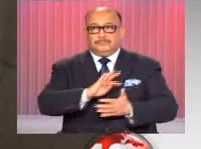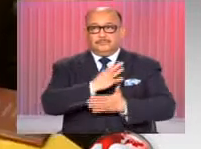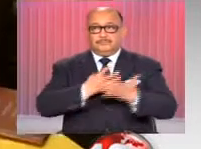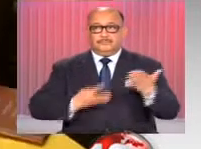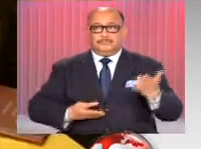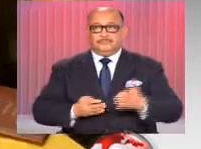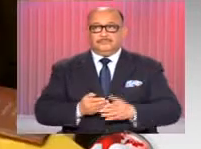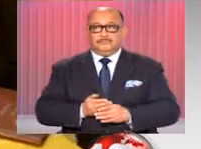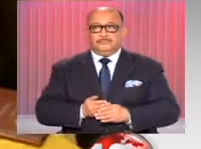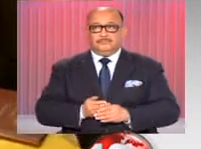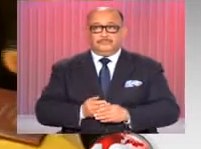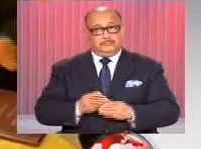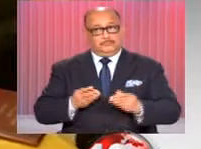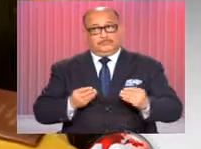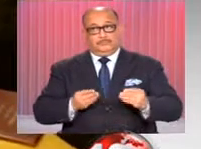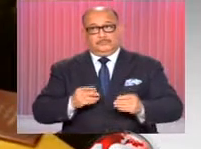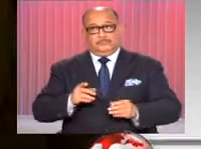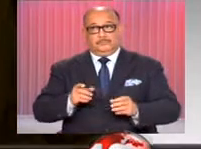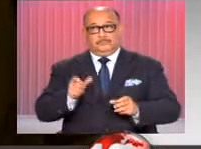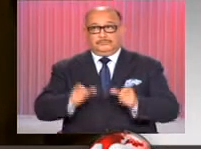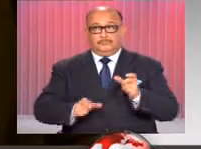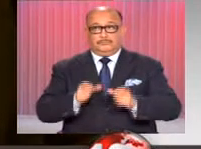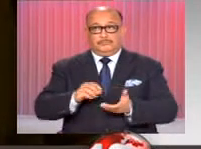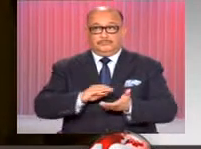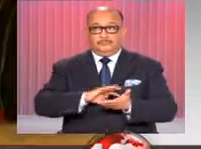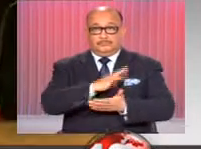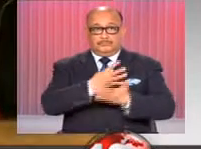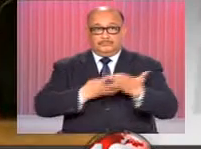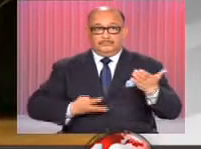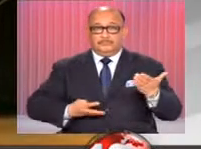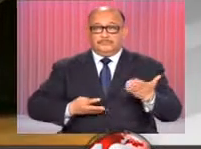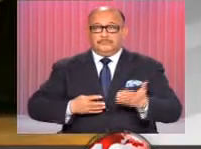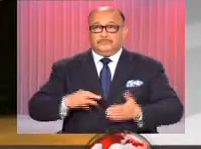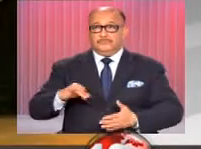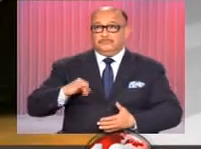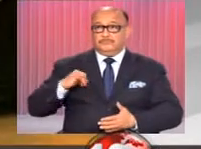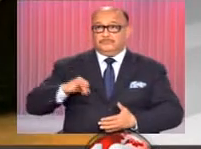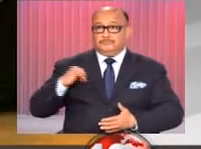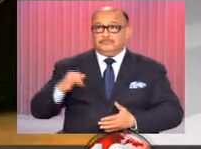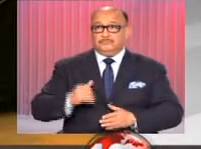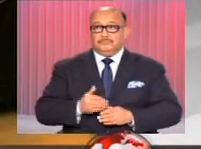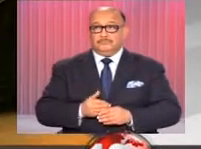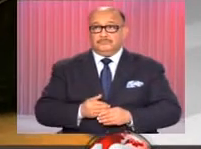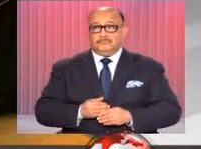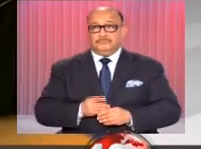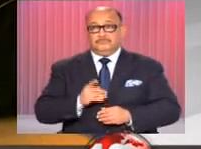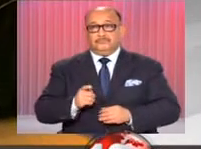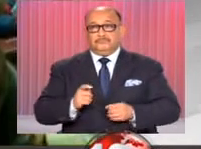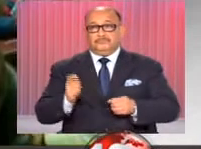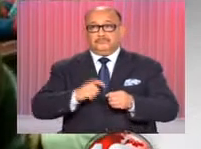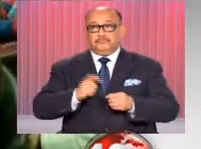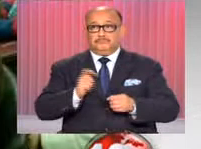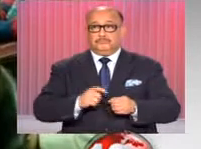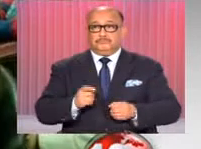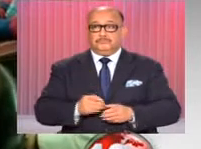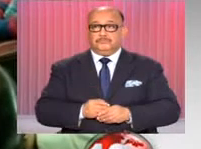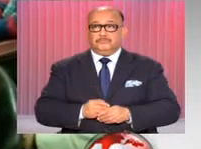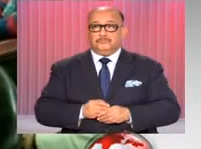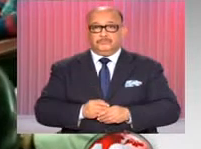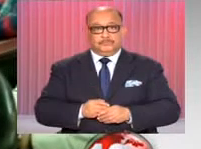جديد. شعراء وأدباء من مختلف ولايات الجمهورية اختاروا القصرين رغم بردها